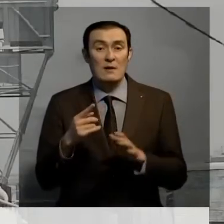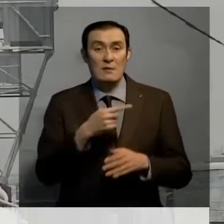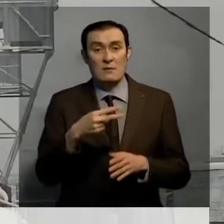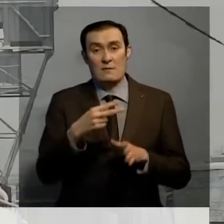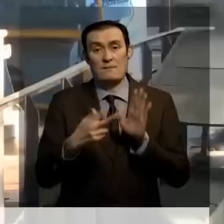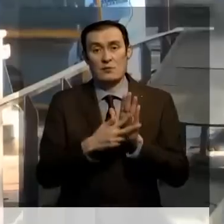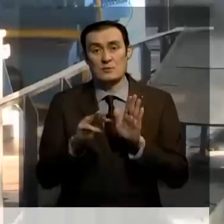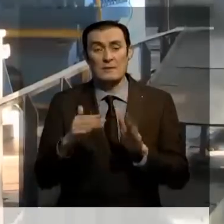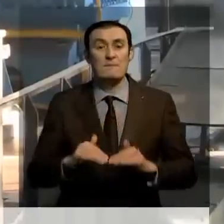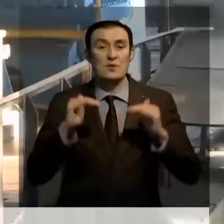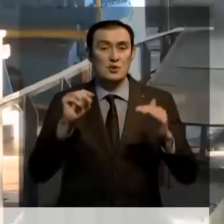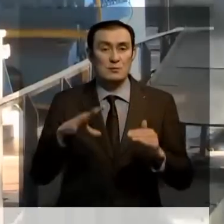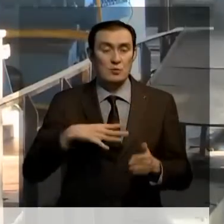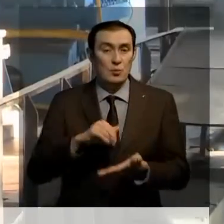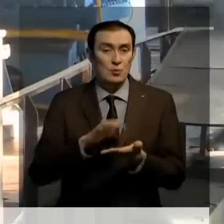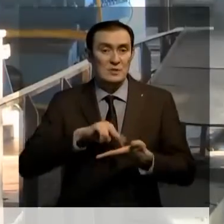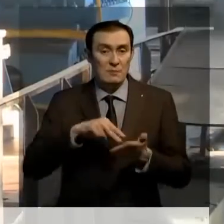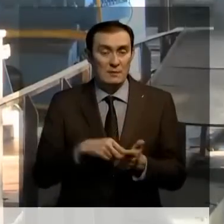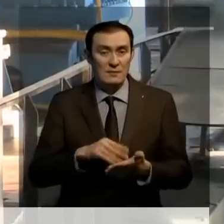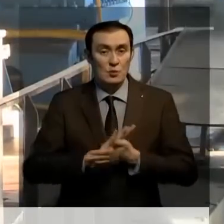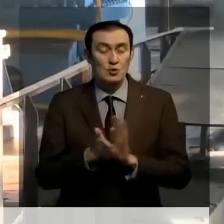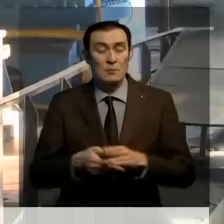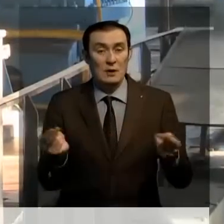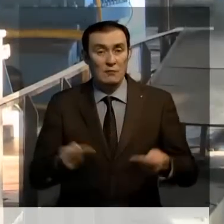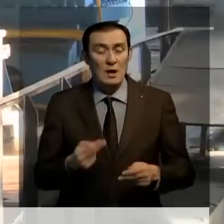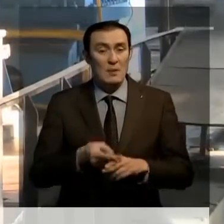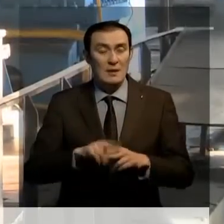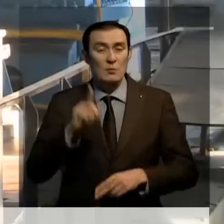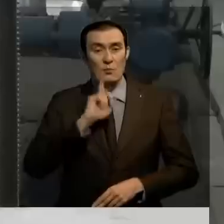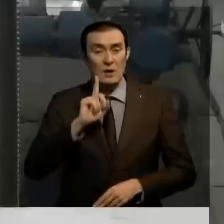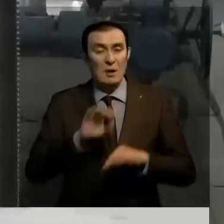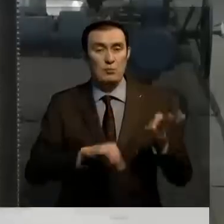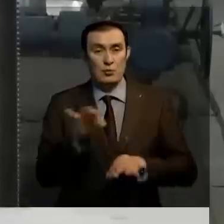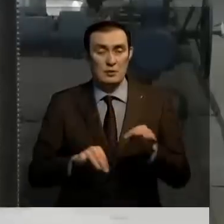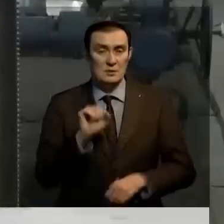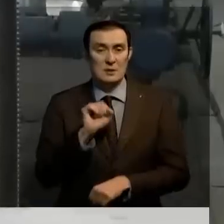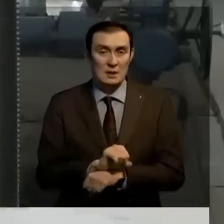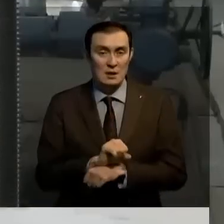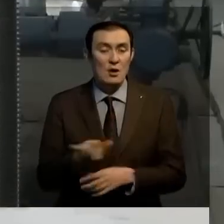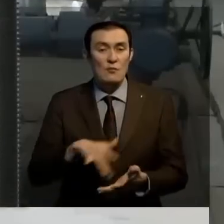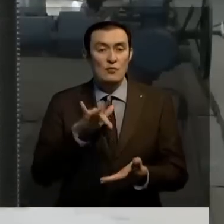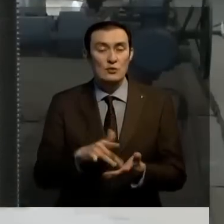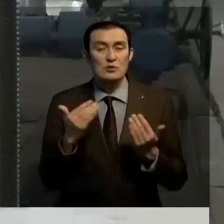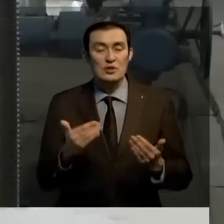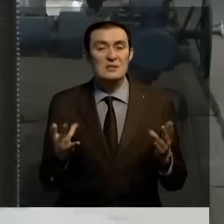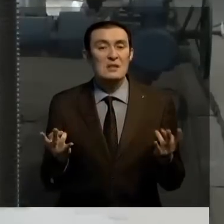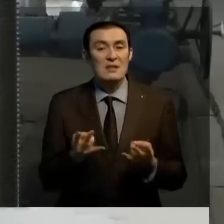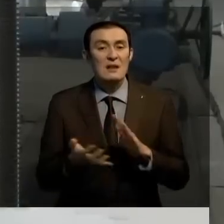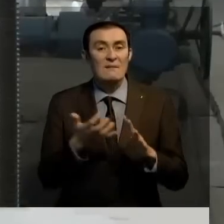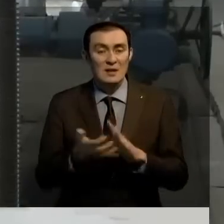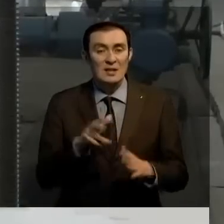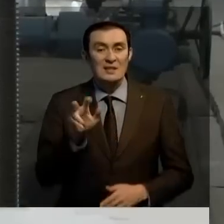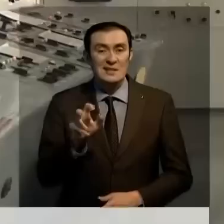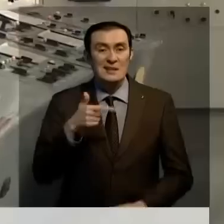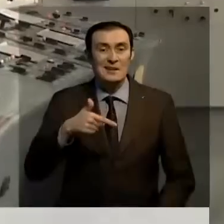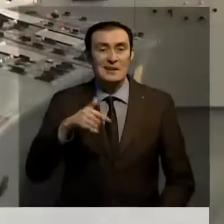оказался гораздо выше ранее указанного в заключенном договоре. Поэтому пока проект стоит. Городу же уже сейчас не хватает около